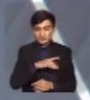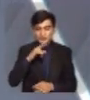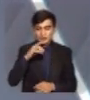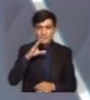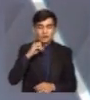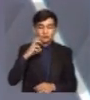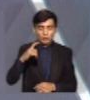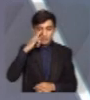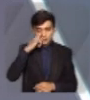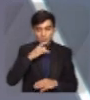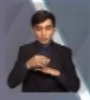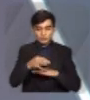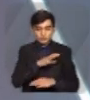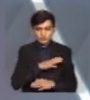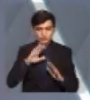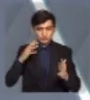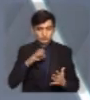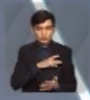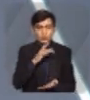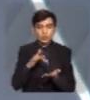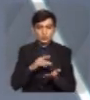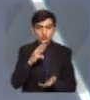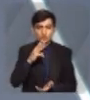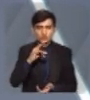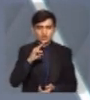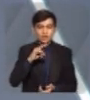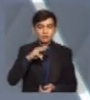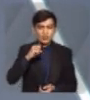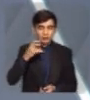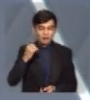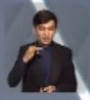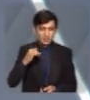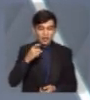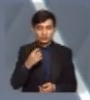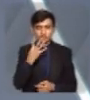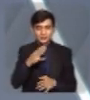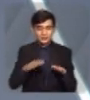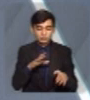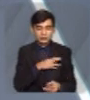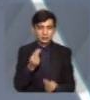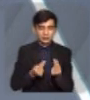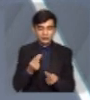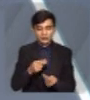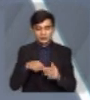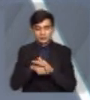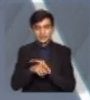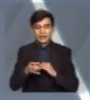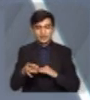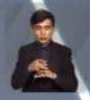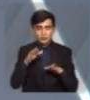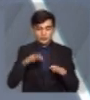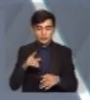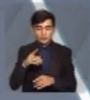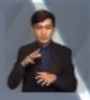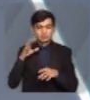Восточно-Казахстанской области. Трагедия произошла в городе Шаманаиха. Четверо детей играли на берегу реки, когда на них обрушилась